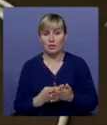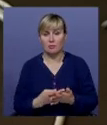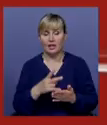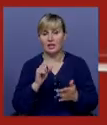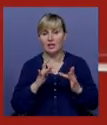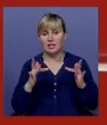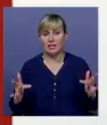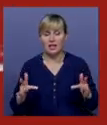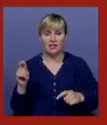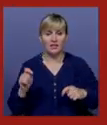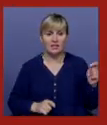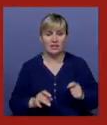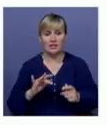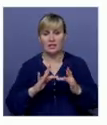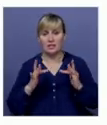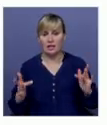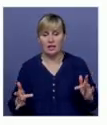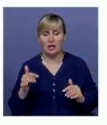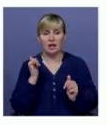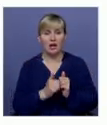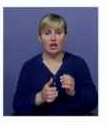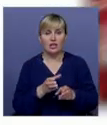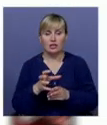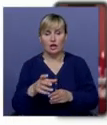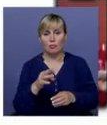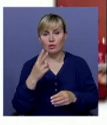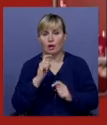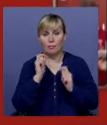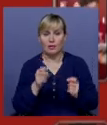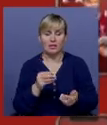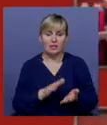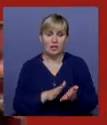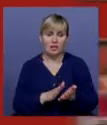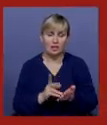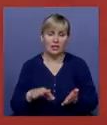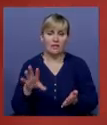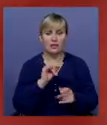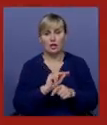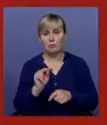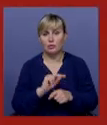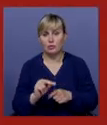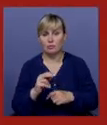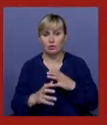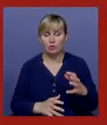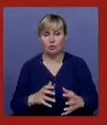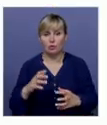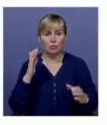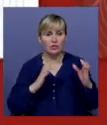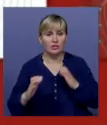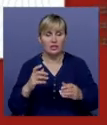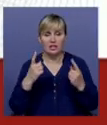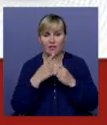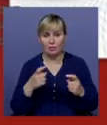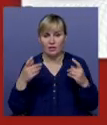на сайте фестиваля и в социальных сетях. В каждой секции по два приза – денежные для всех и обучение наград в Международном университете